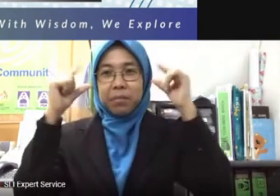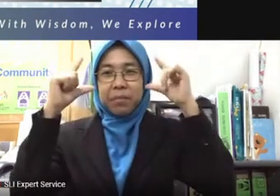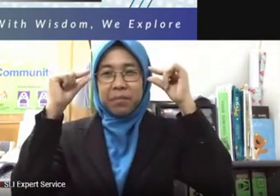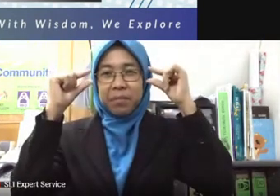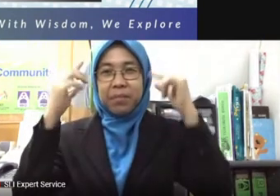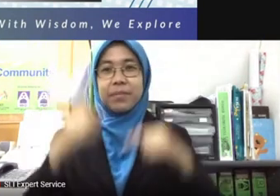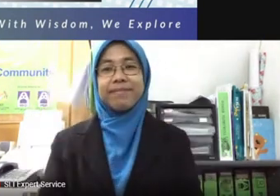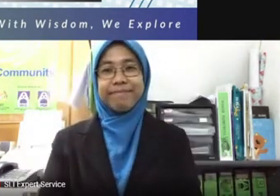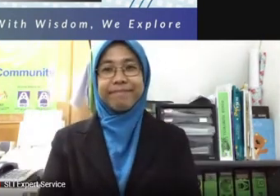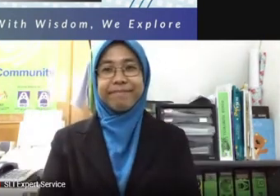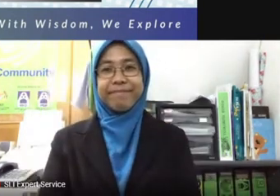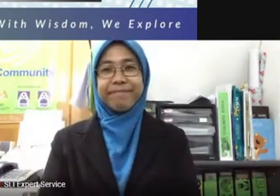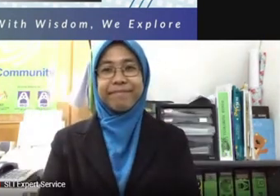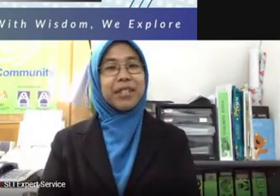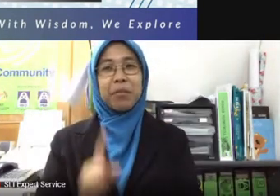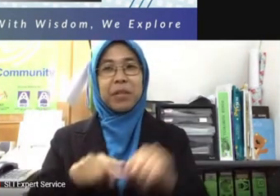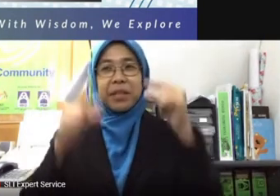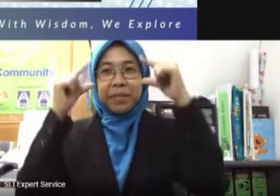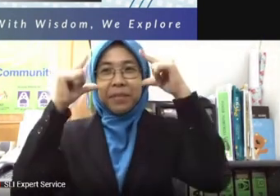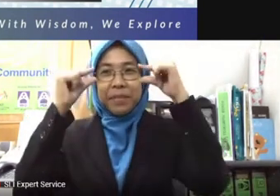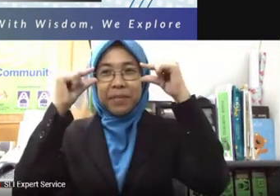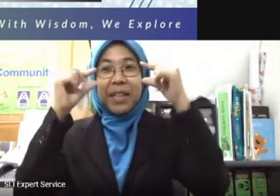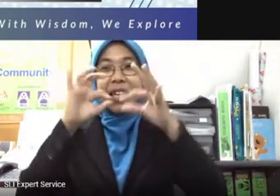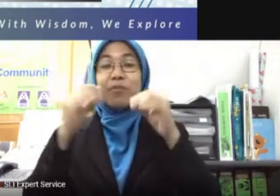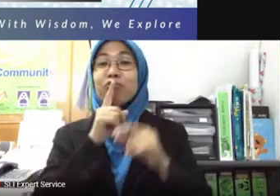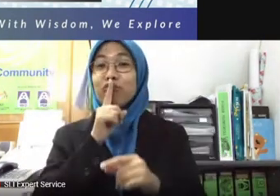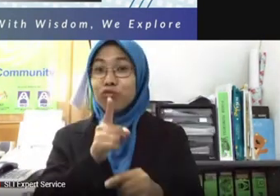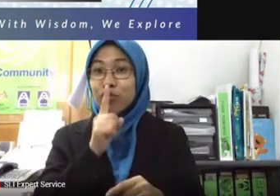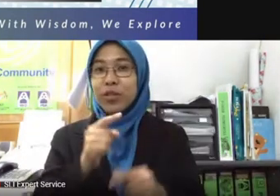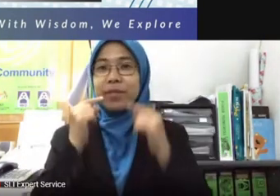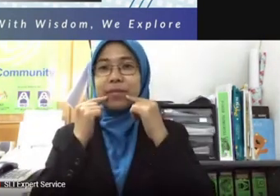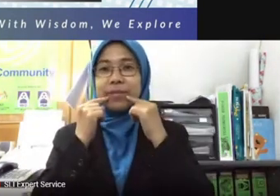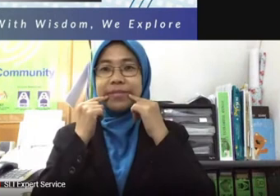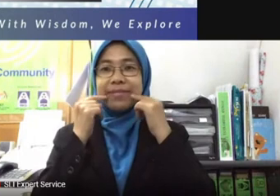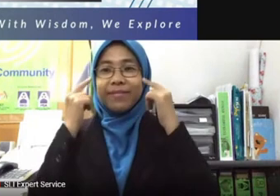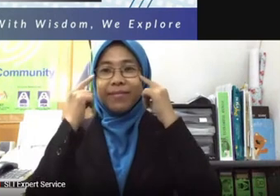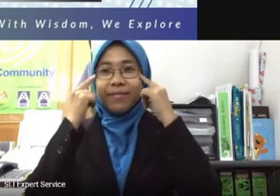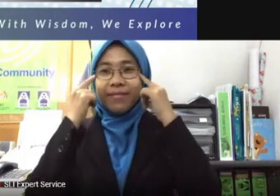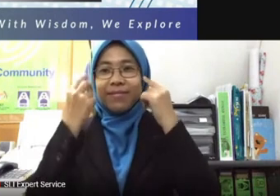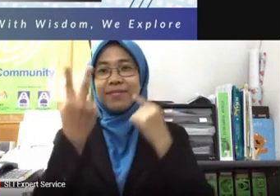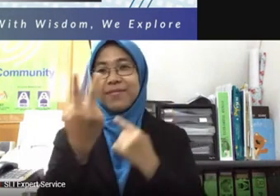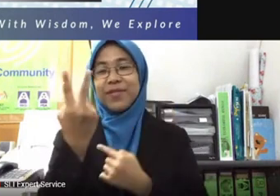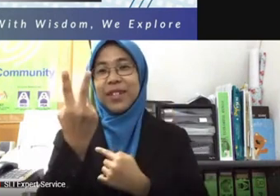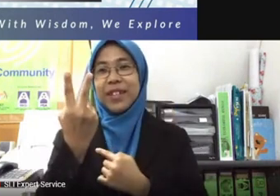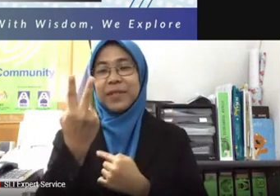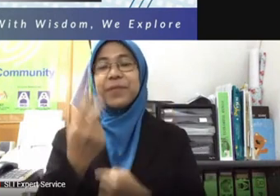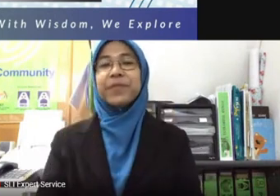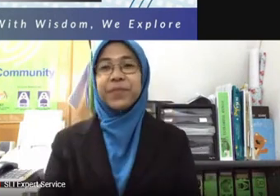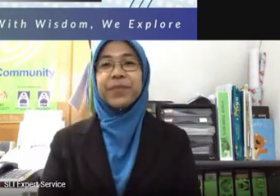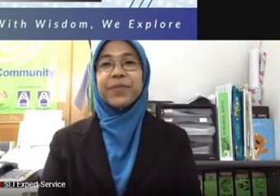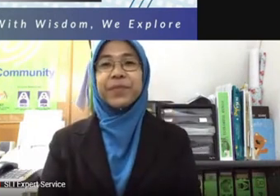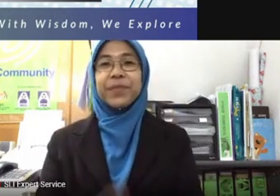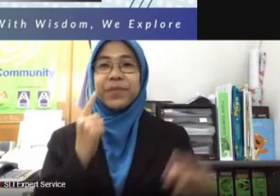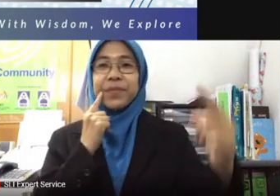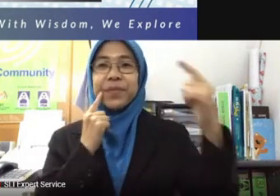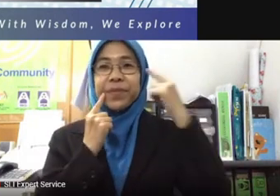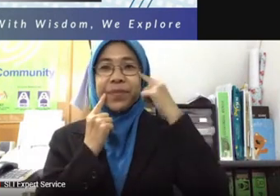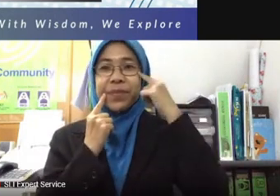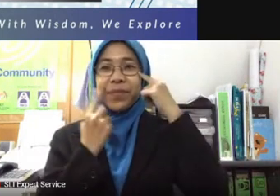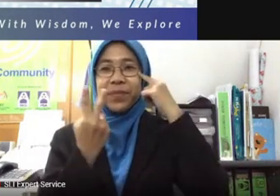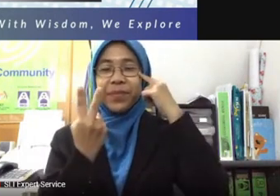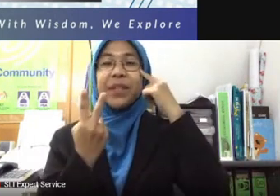begini. Tapi true smile, kita akan mengaktifkan dua-dua otot ini, zygomaticus major muscle, orbicularis